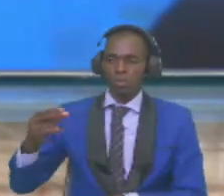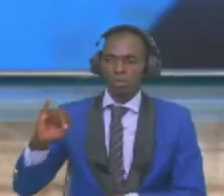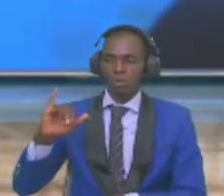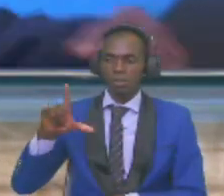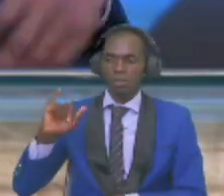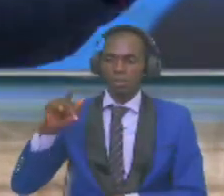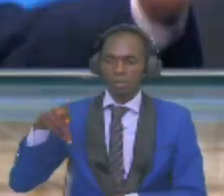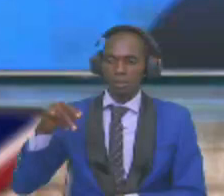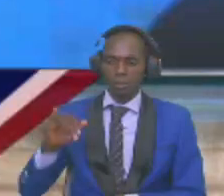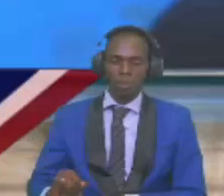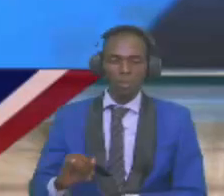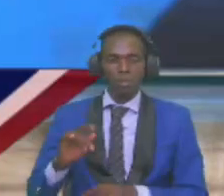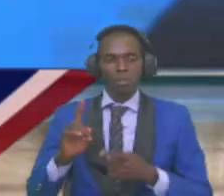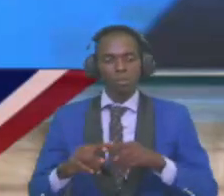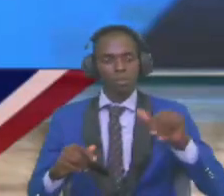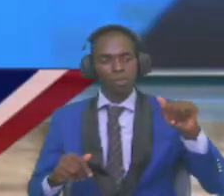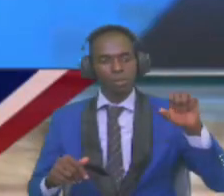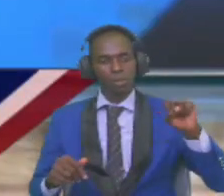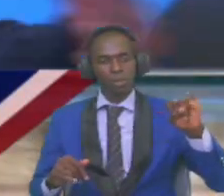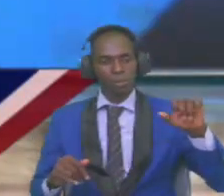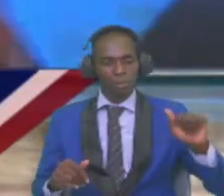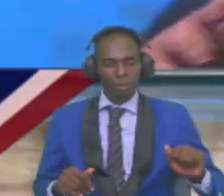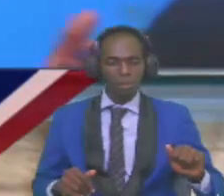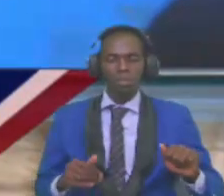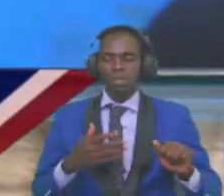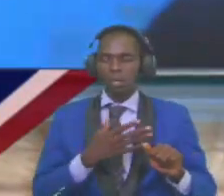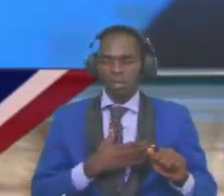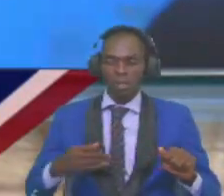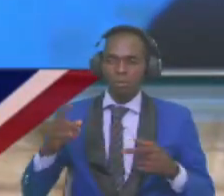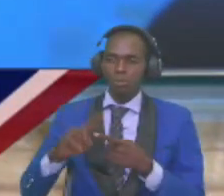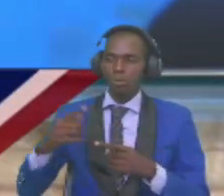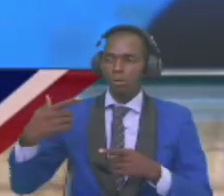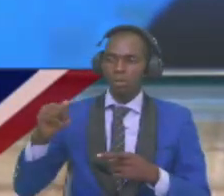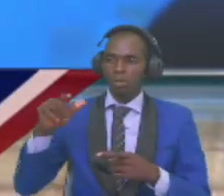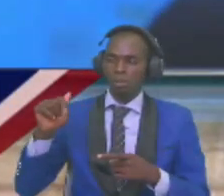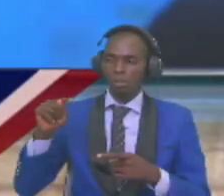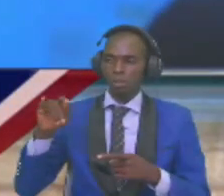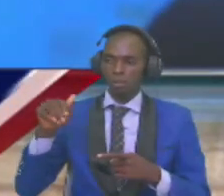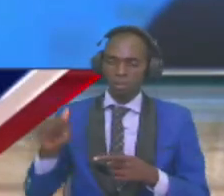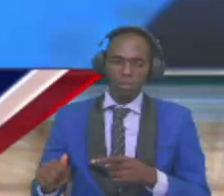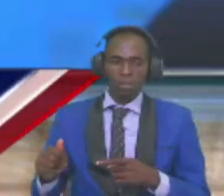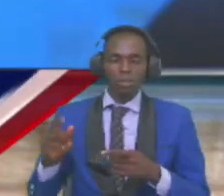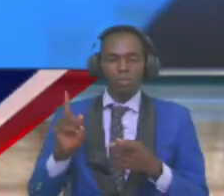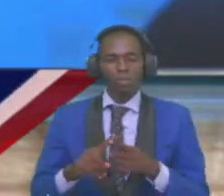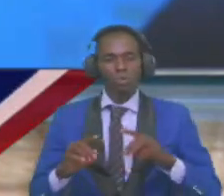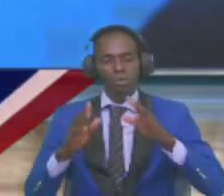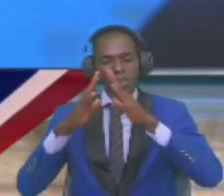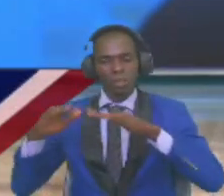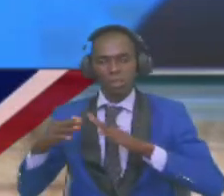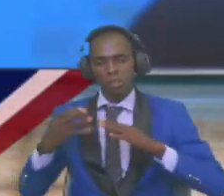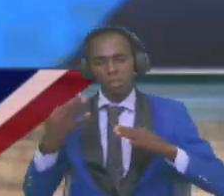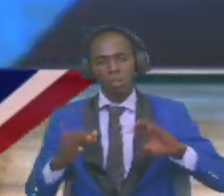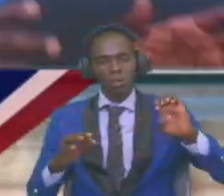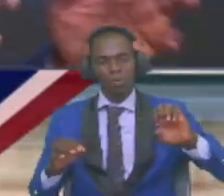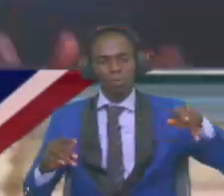vas-y j'ai à philippe aaa nazis et vient à dans la cie vient à